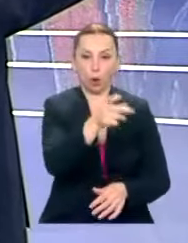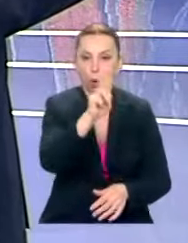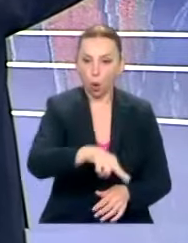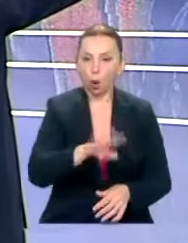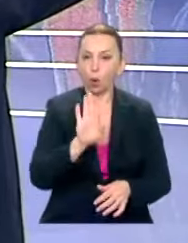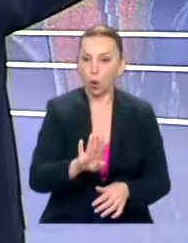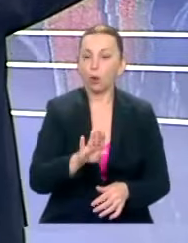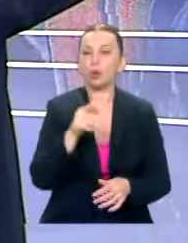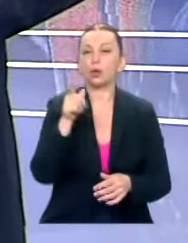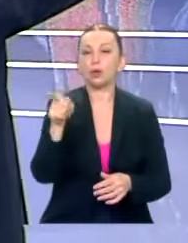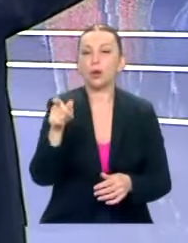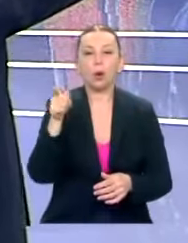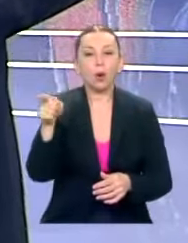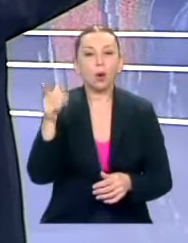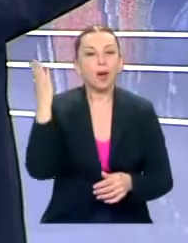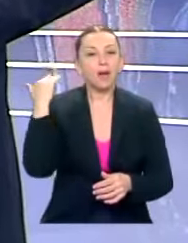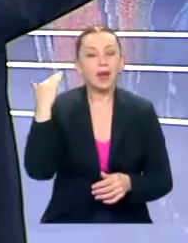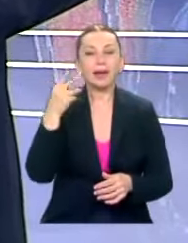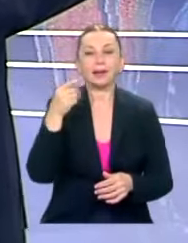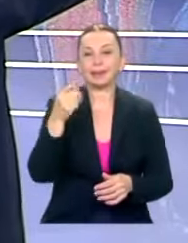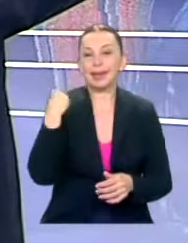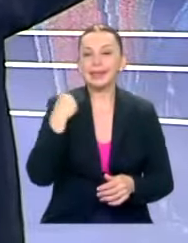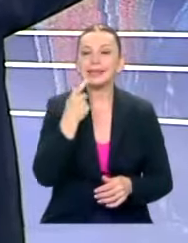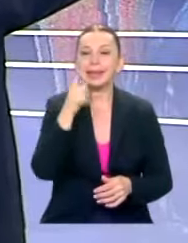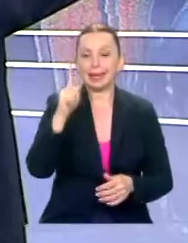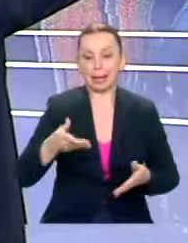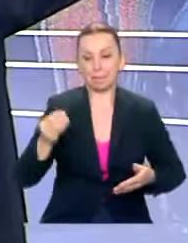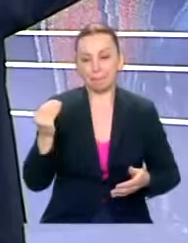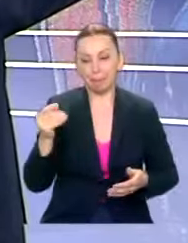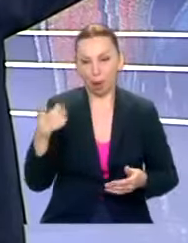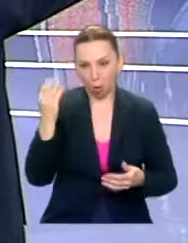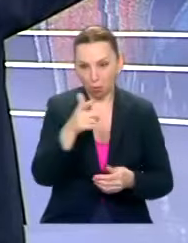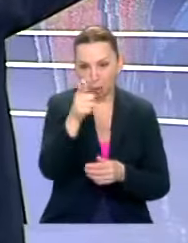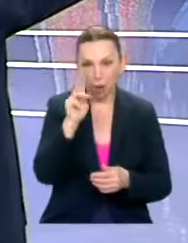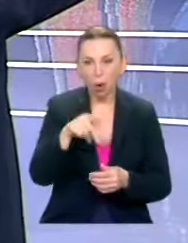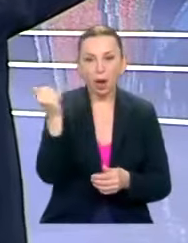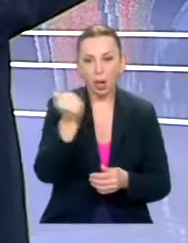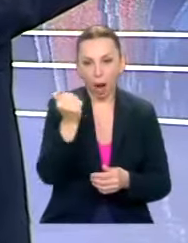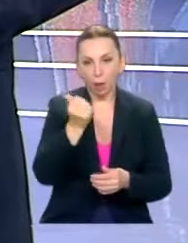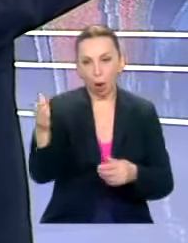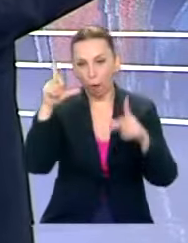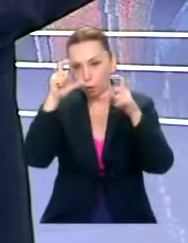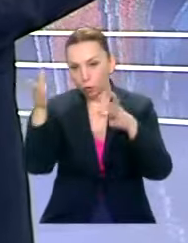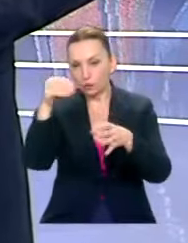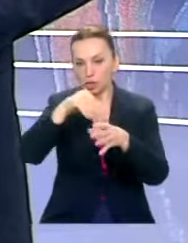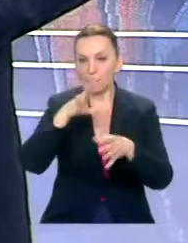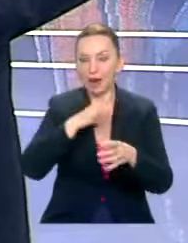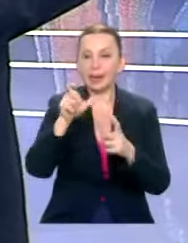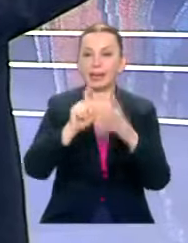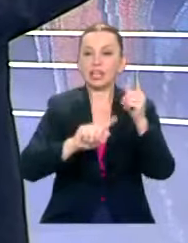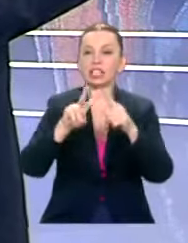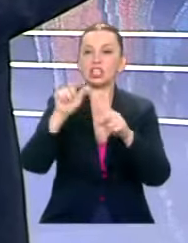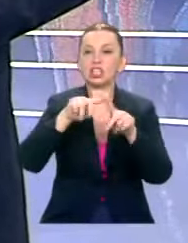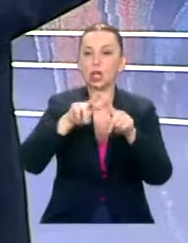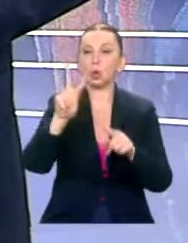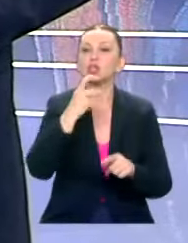yılında yeni yılın ilk bebeği olarak yansımıştı kameralara. Katil de o karedeydi üstelik. Sincan'da ise 30 yaşındaki genç kadın